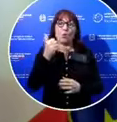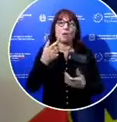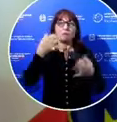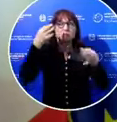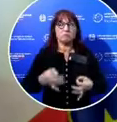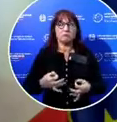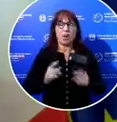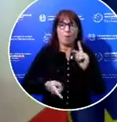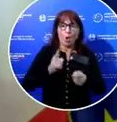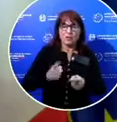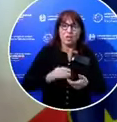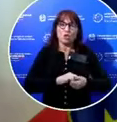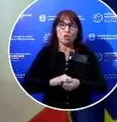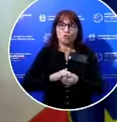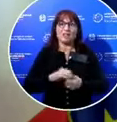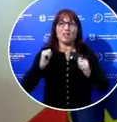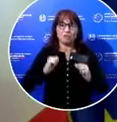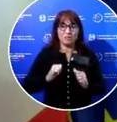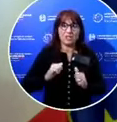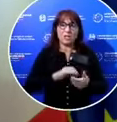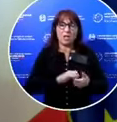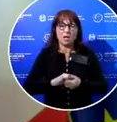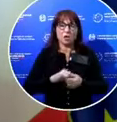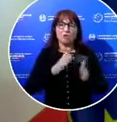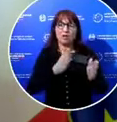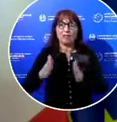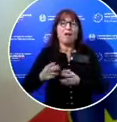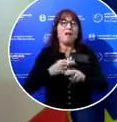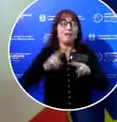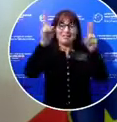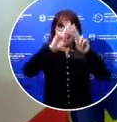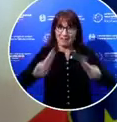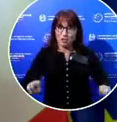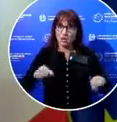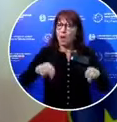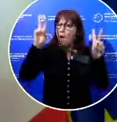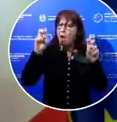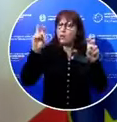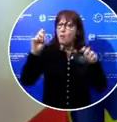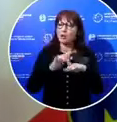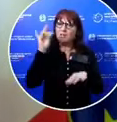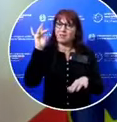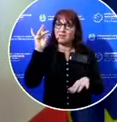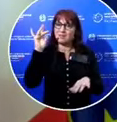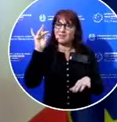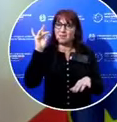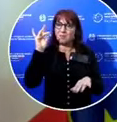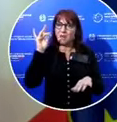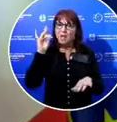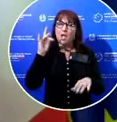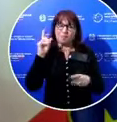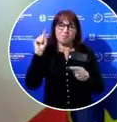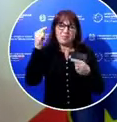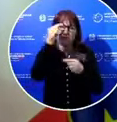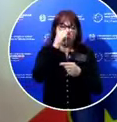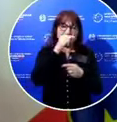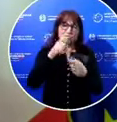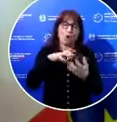politici, società civile, operatori di settore e organizzazioni internazionali su un tema sensibile dai risvolti complessi anche sul